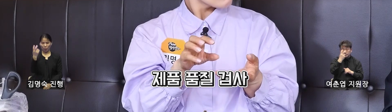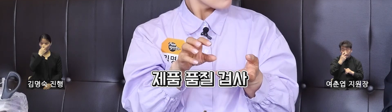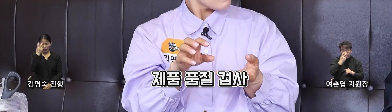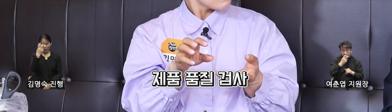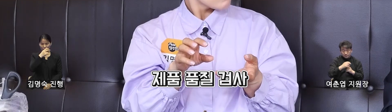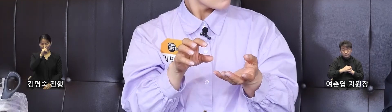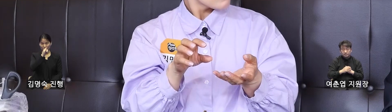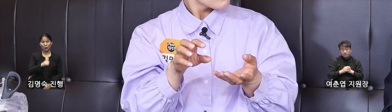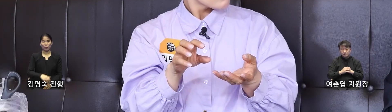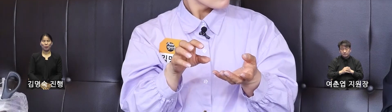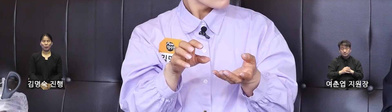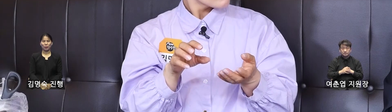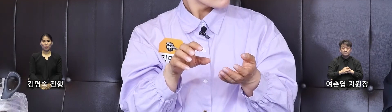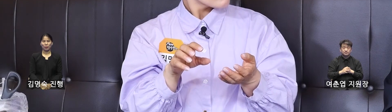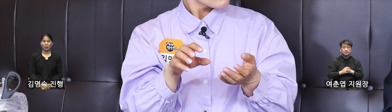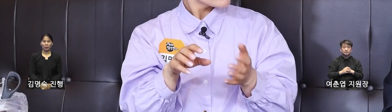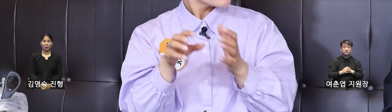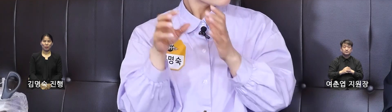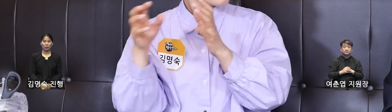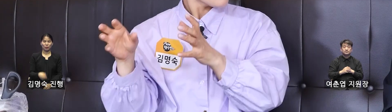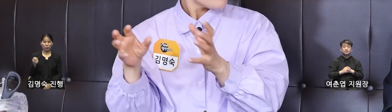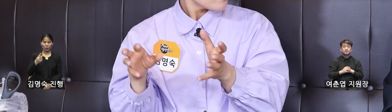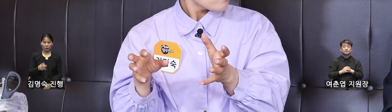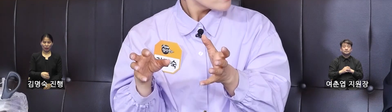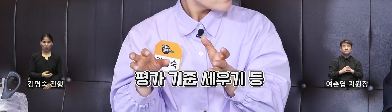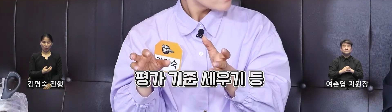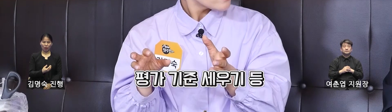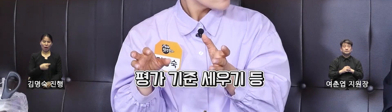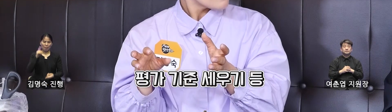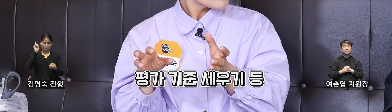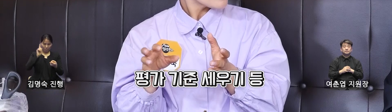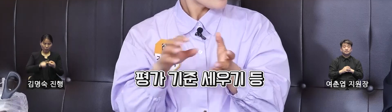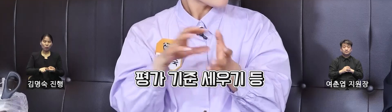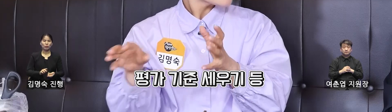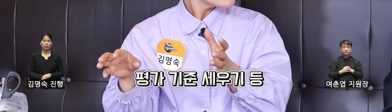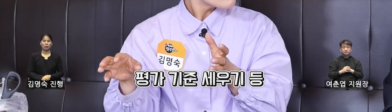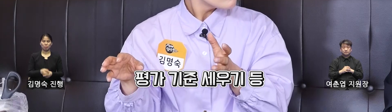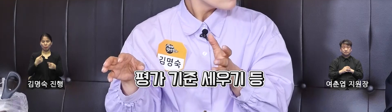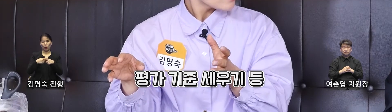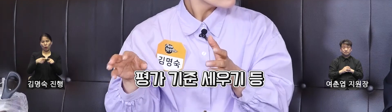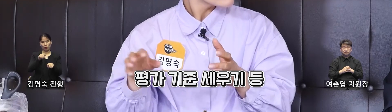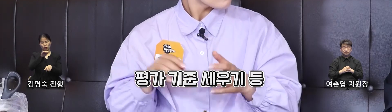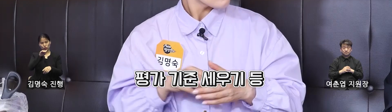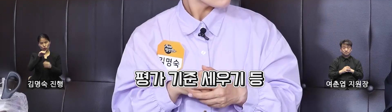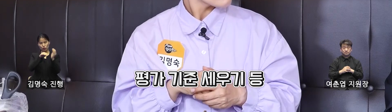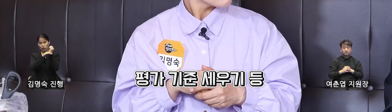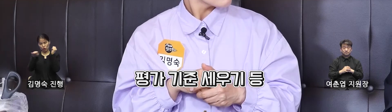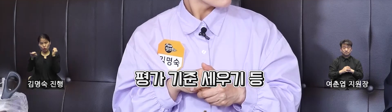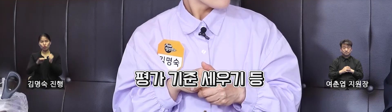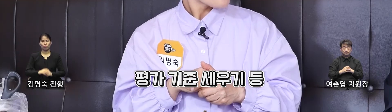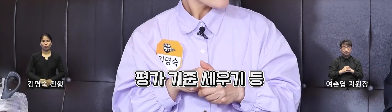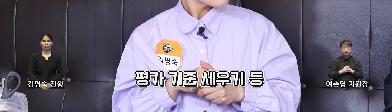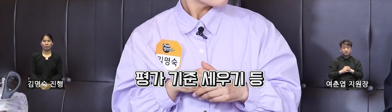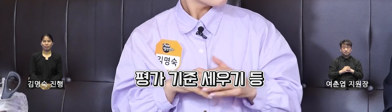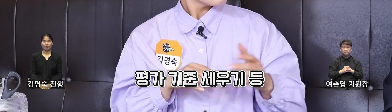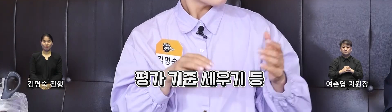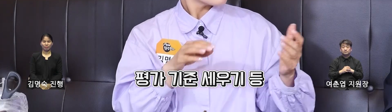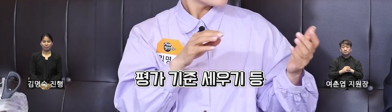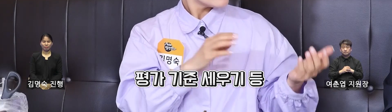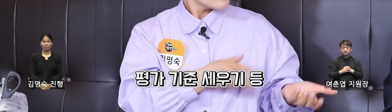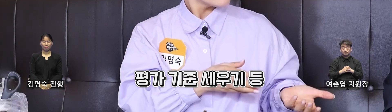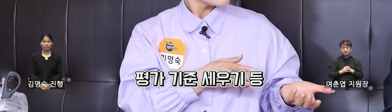검사도 하고요. 또 그게 적합한 건지 뭐 이렇게 평가 기준 같은